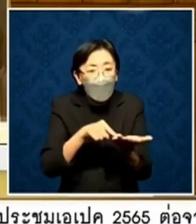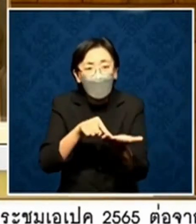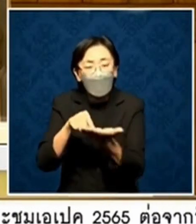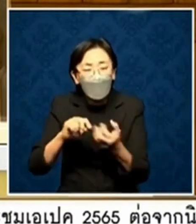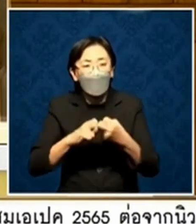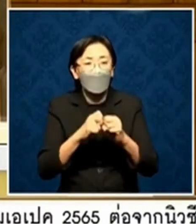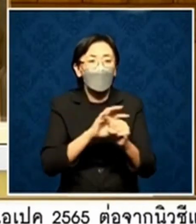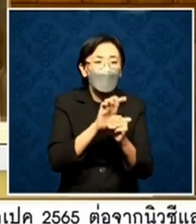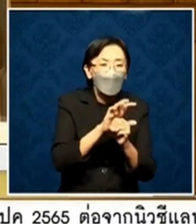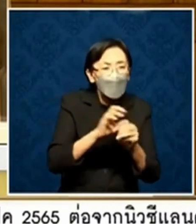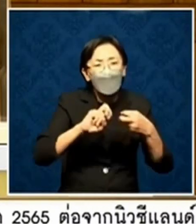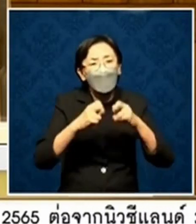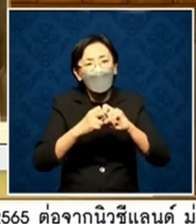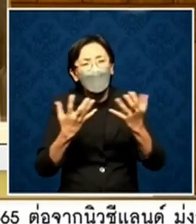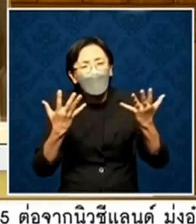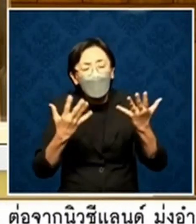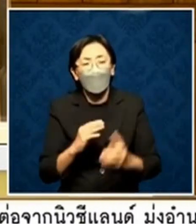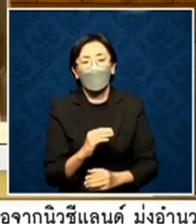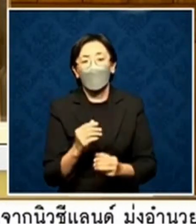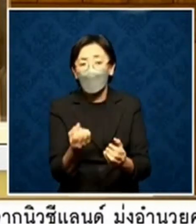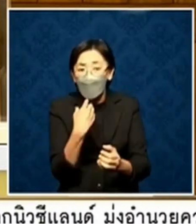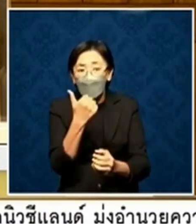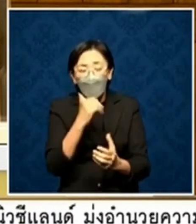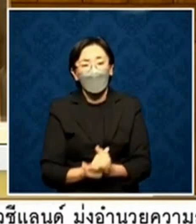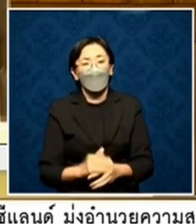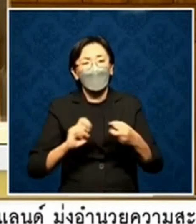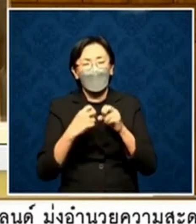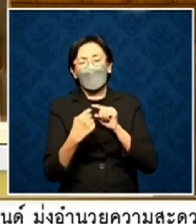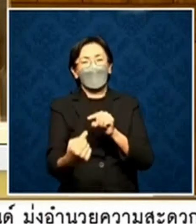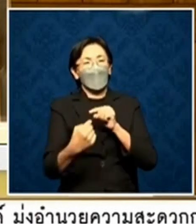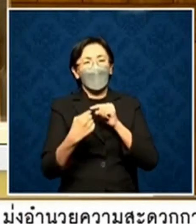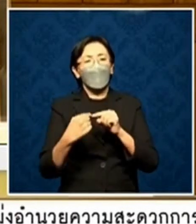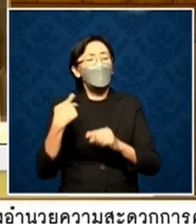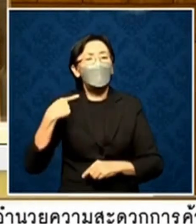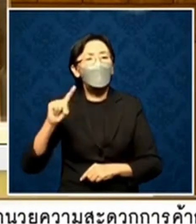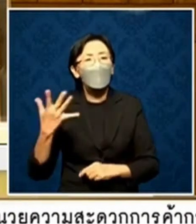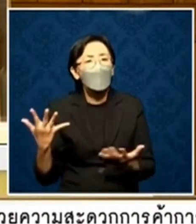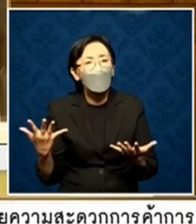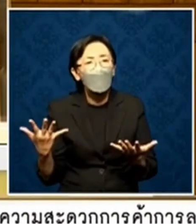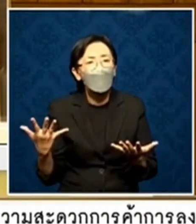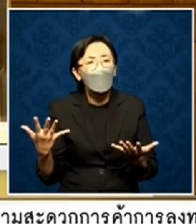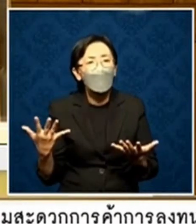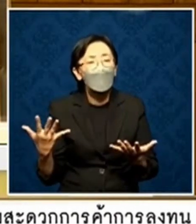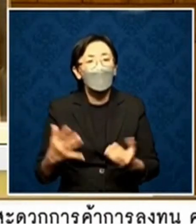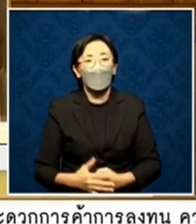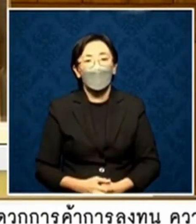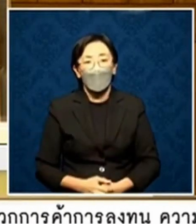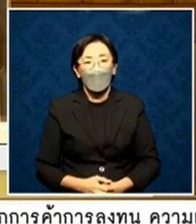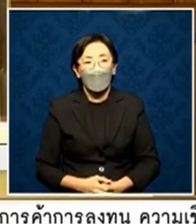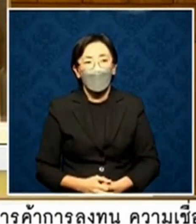ควิดปัญหาโน่นถ้าพูดง่ายๆแบบนี้ตีกันไปแบบนี้ไม่เกิดประโยชน์อะไรประเทศชาติสักอย่างเลย